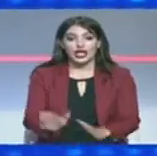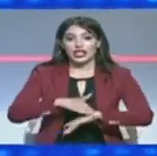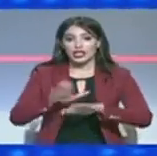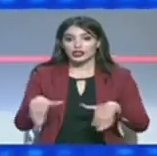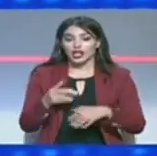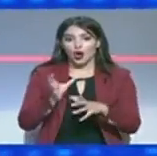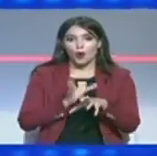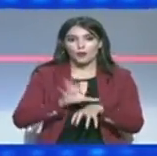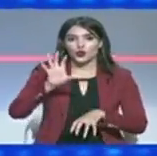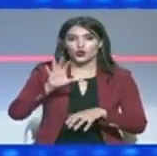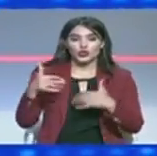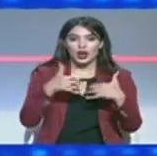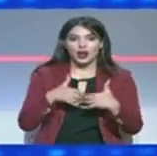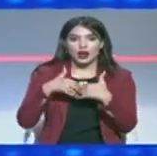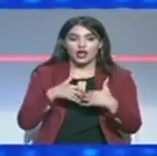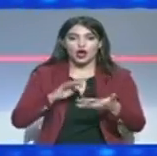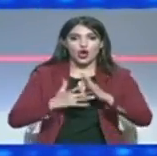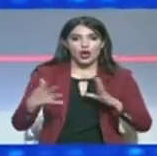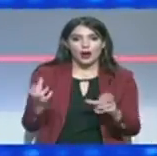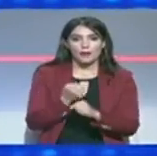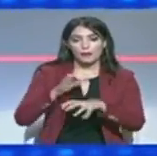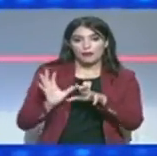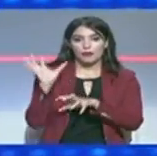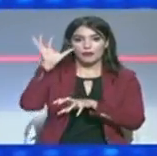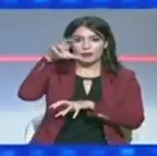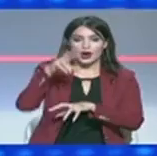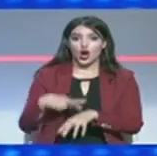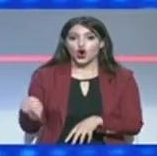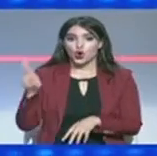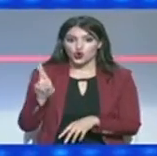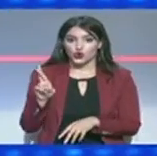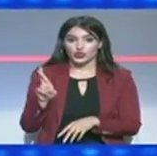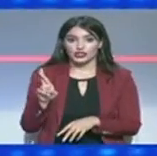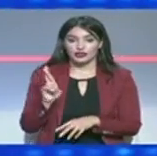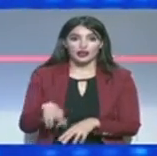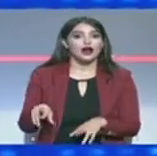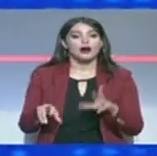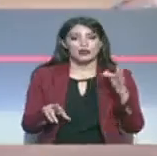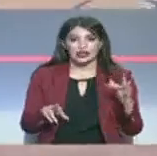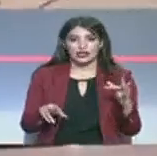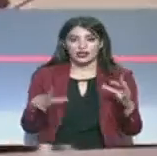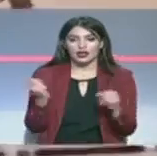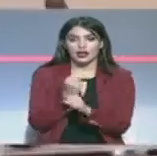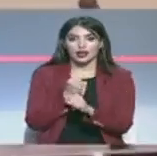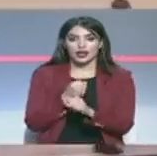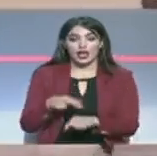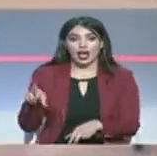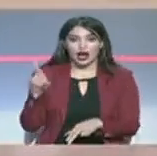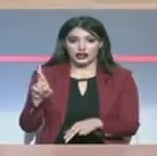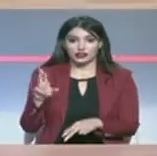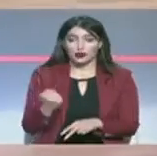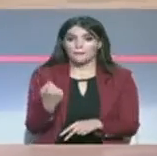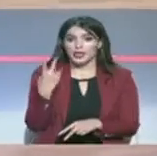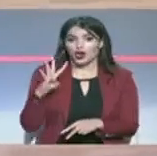نختم بالبطولة الأمريكية لمحترفي كرة السلة، بلغ هيوستن روكيتس دور نصف النهائي إثر فوزه على أوكلاهوما سيتي